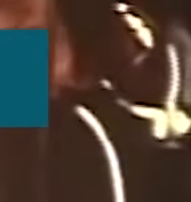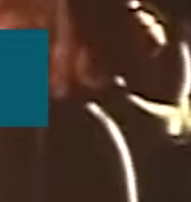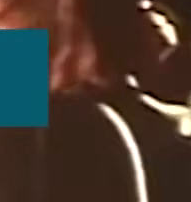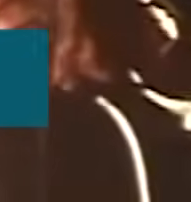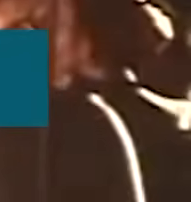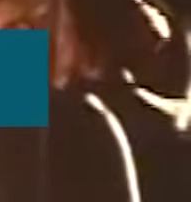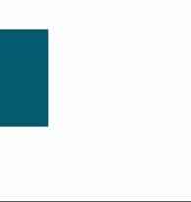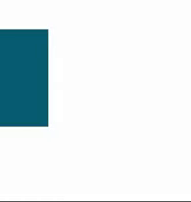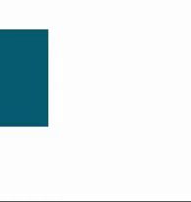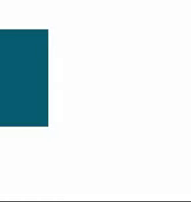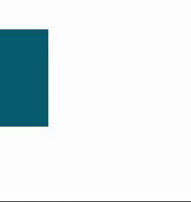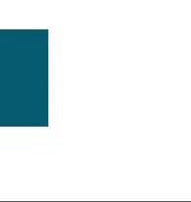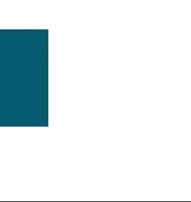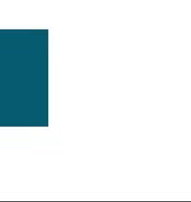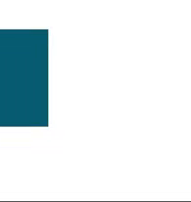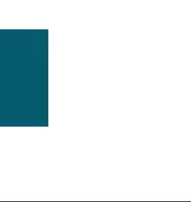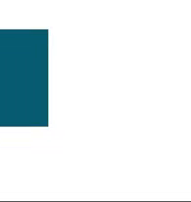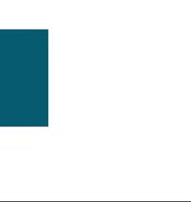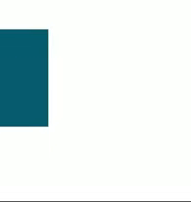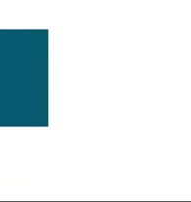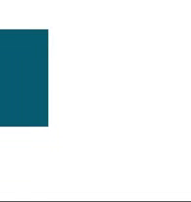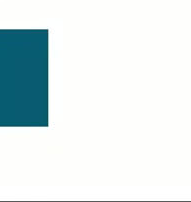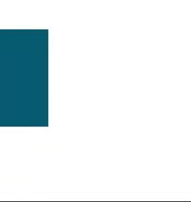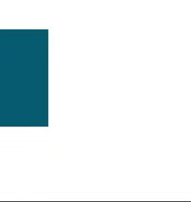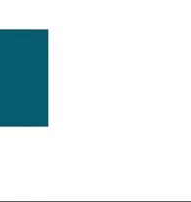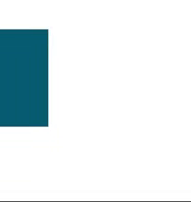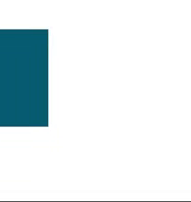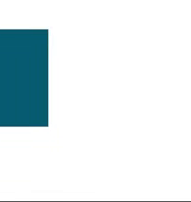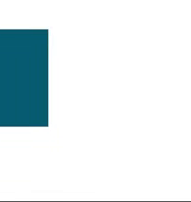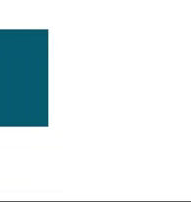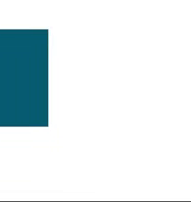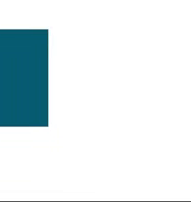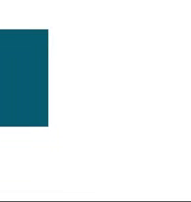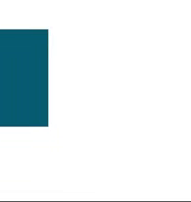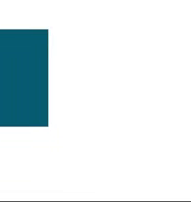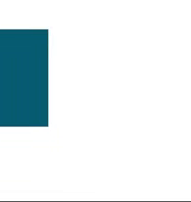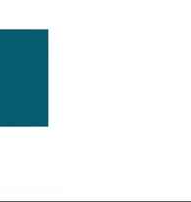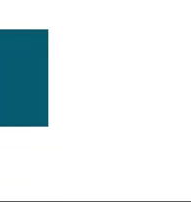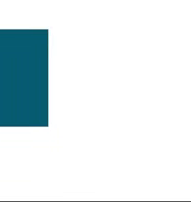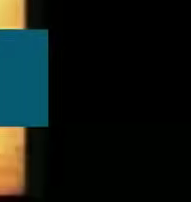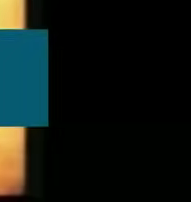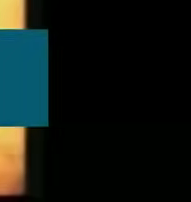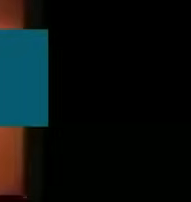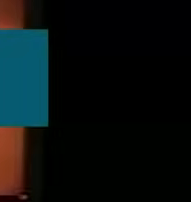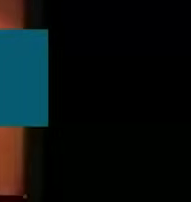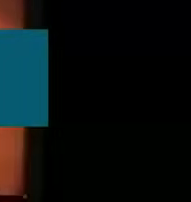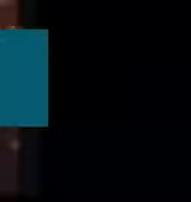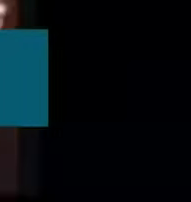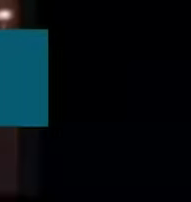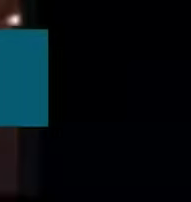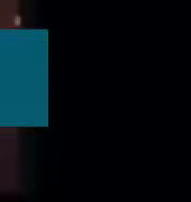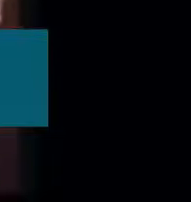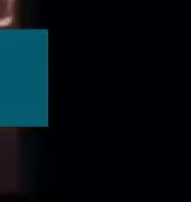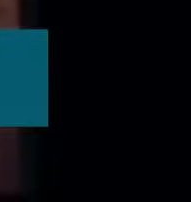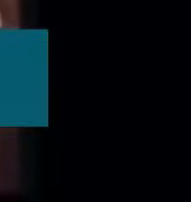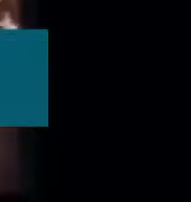la Haute Volta accède à l'indépendance, la souveraineté nationale et internationale. 5 août 1960, 5